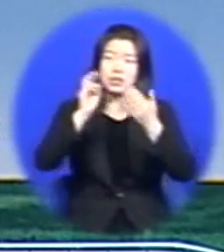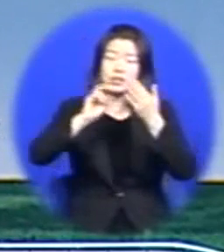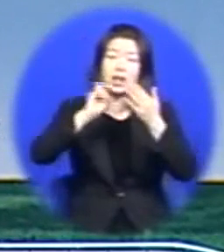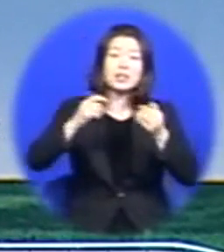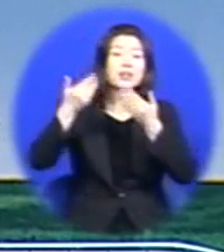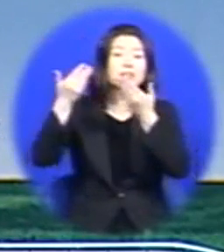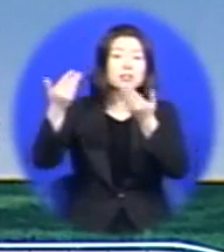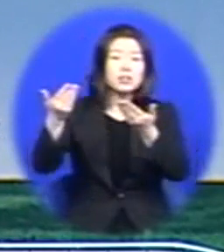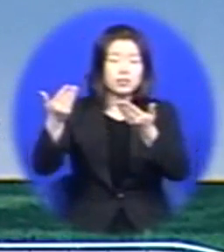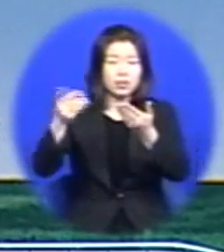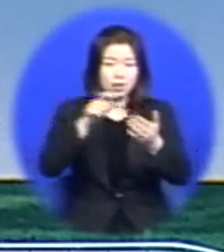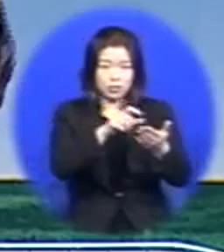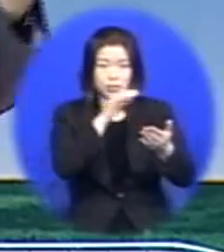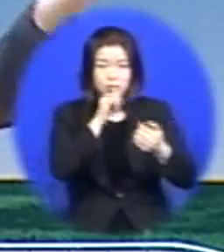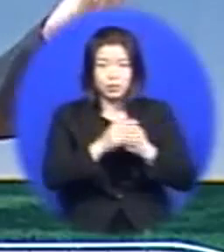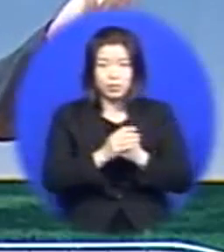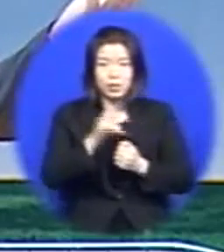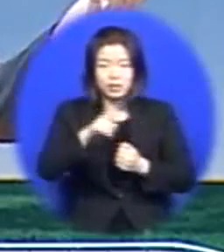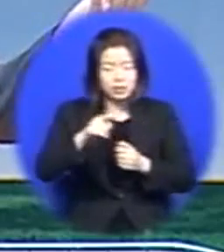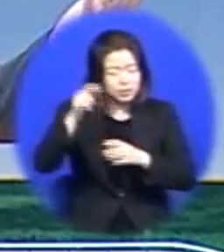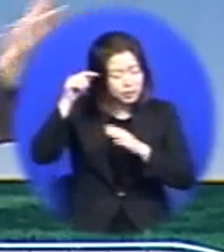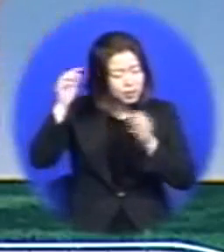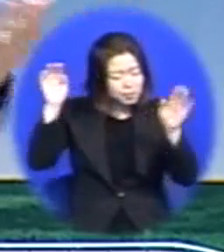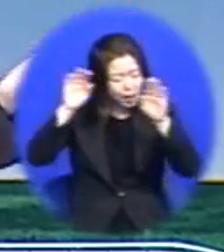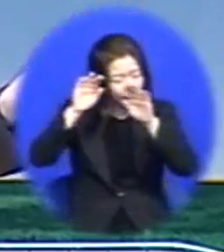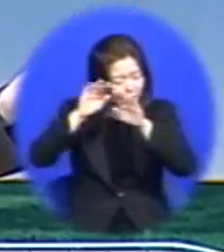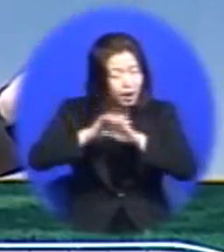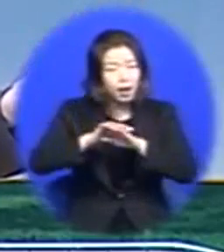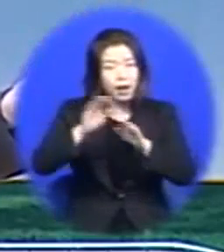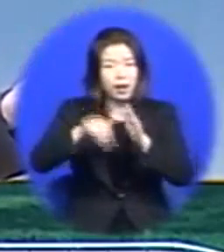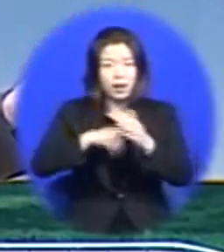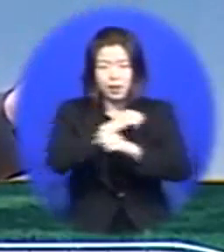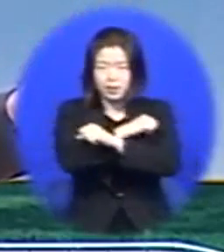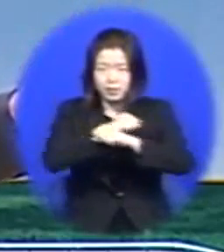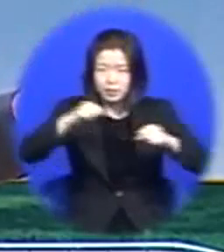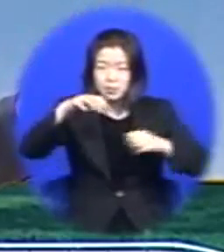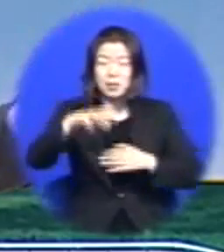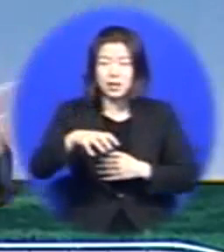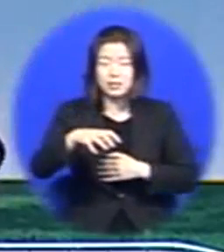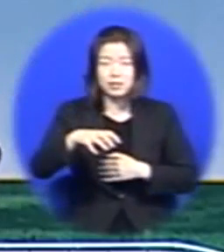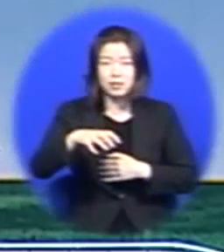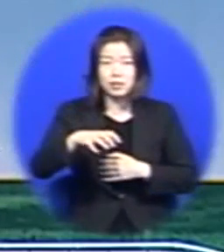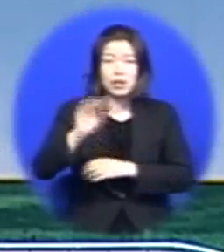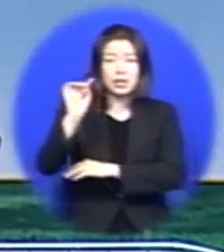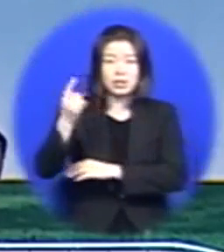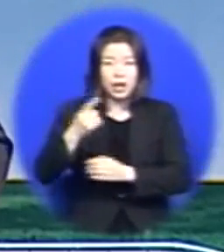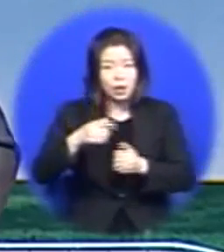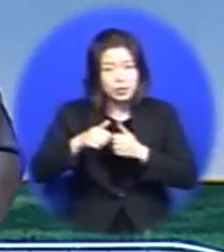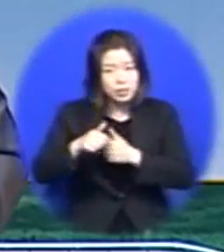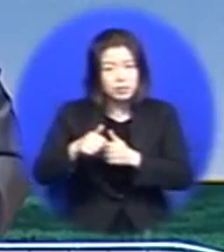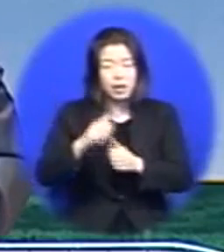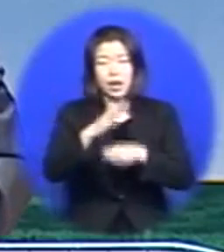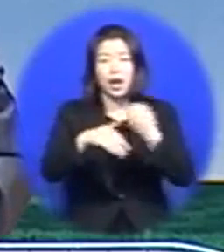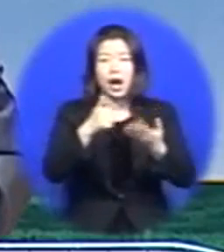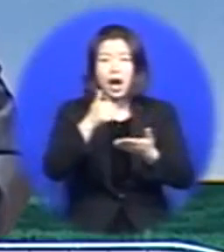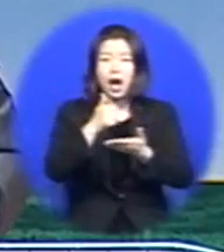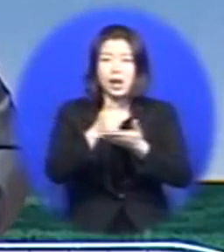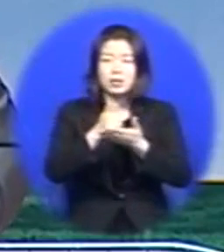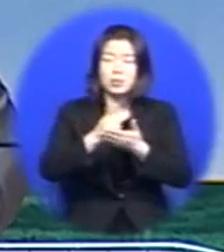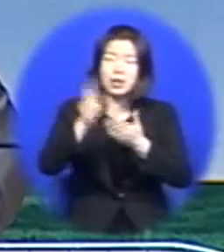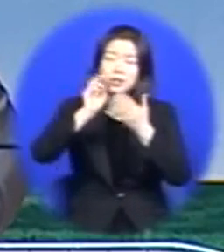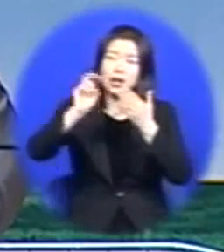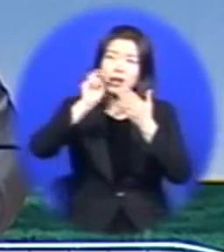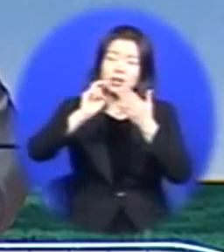그랬습니다. 그 깊은 밤에 그 들판에서 다윗에 의해서 하나님을 찬양하는